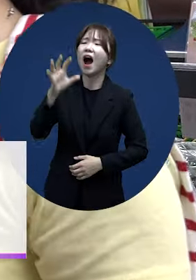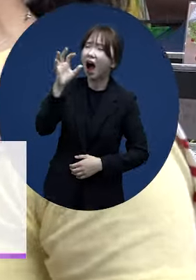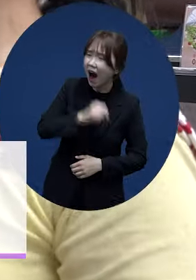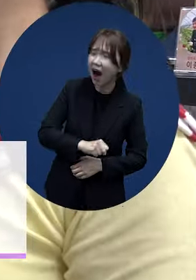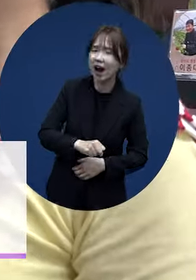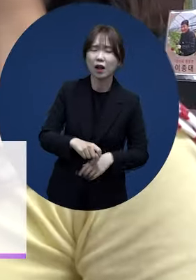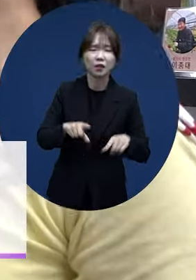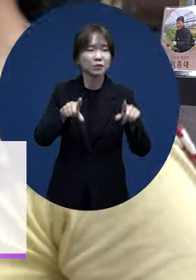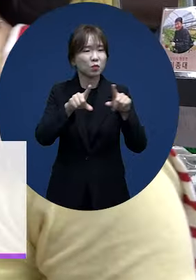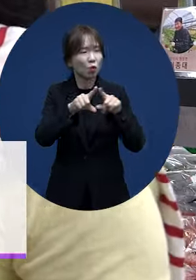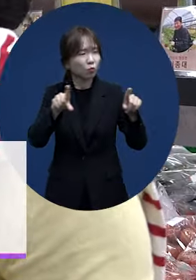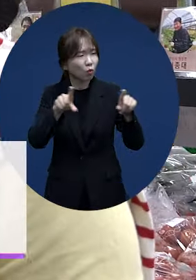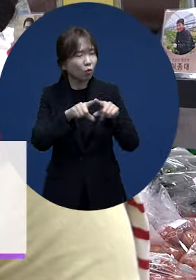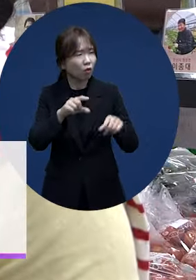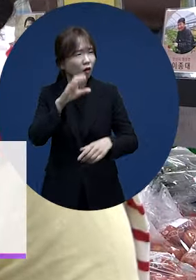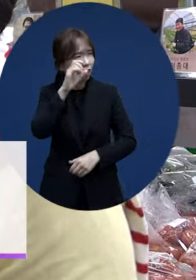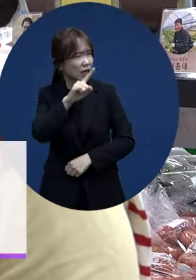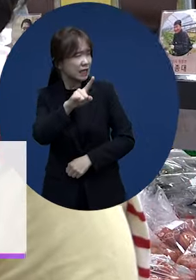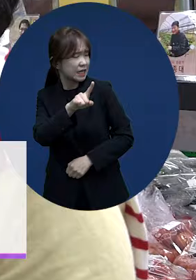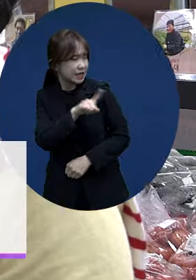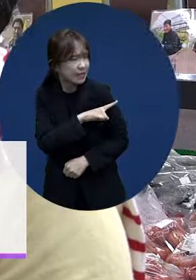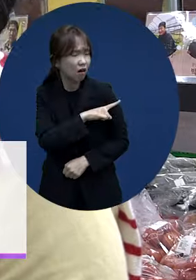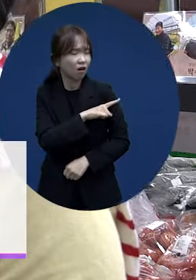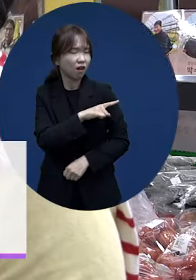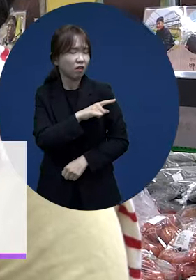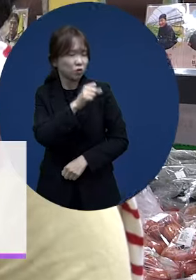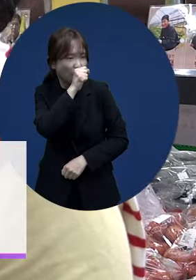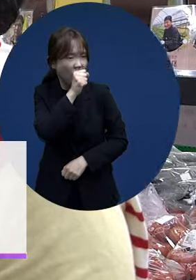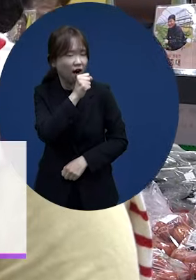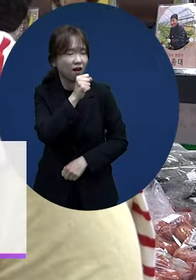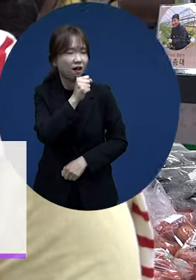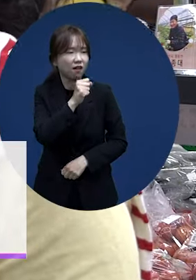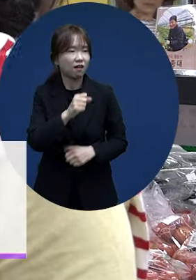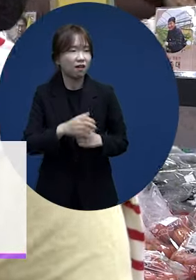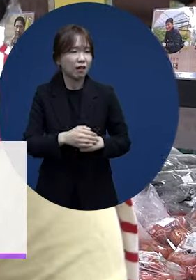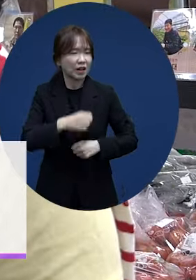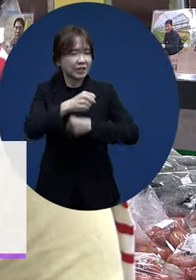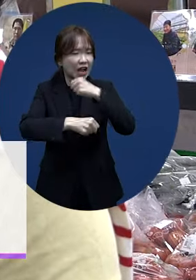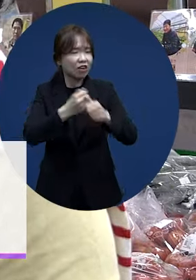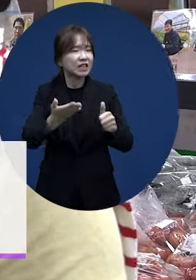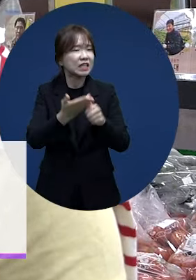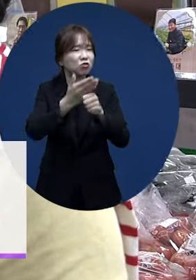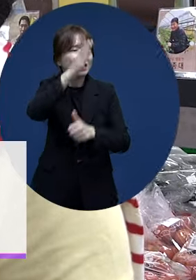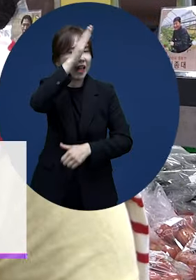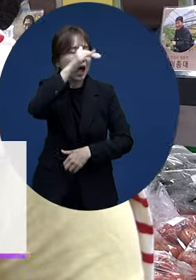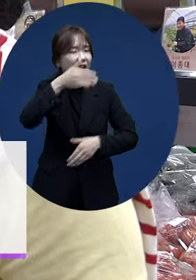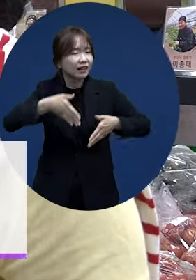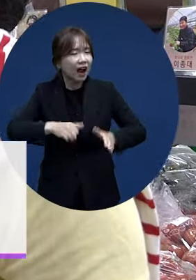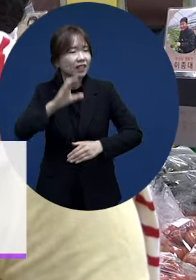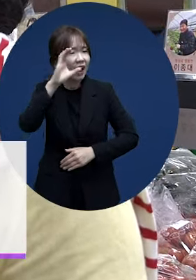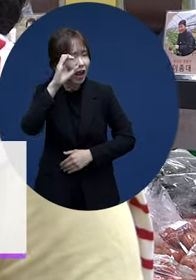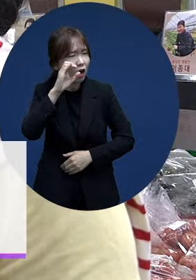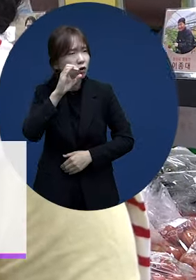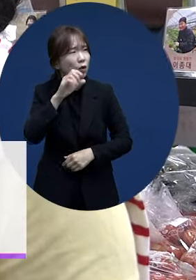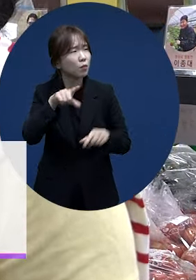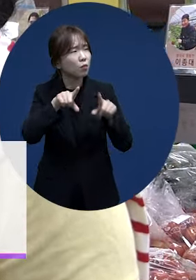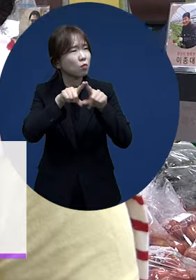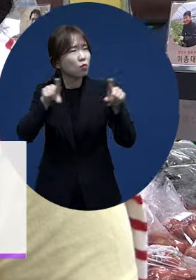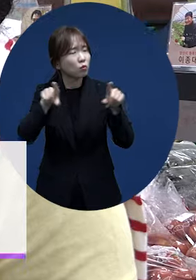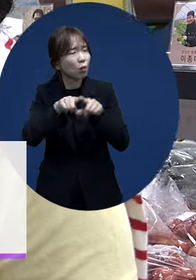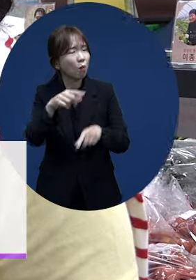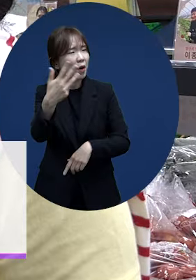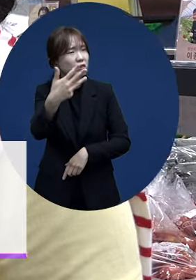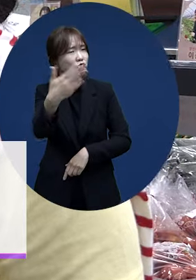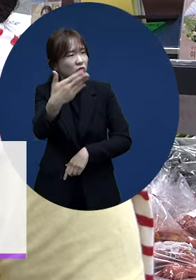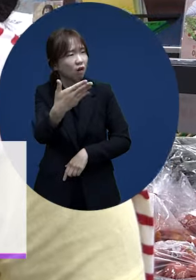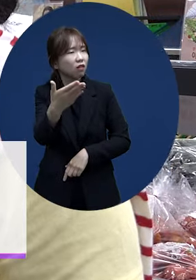싸가지고. 이게 1번이 이제 어쨌든 유정란이 제일 좋은 계란이거든요. 그쵸? 그러니까 방사한 계란인데 그 계란을